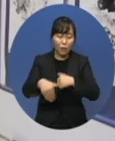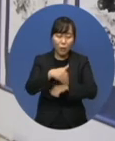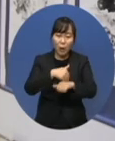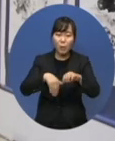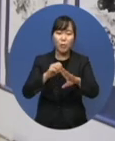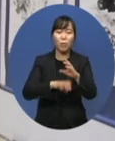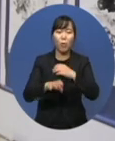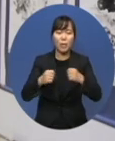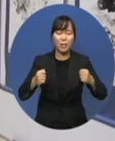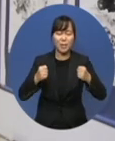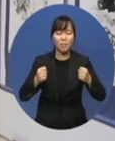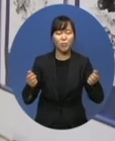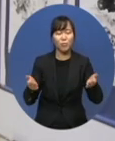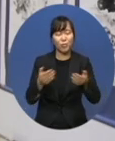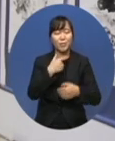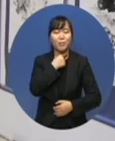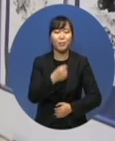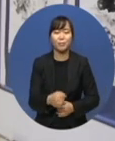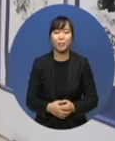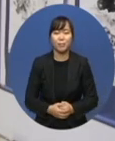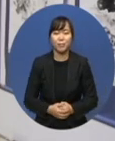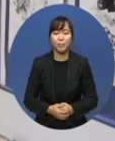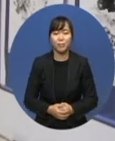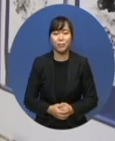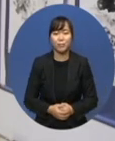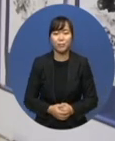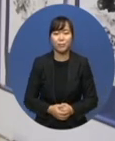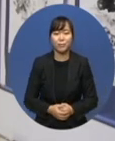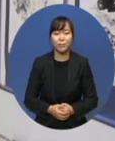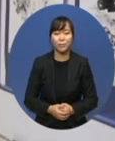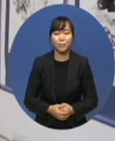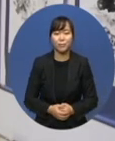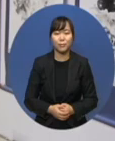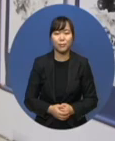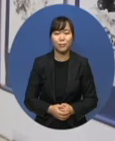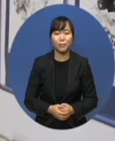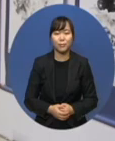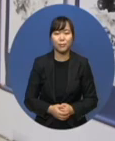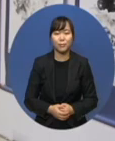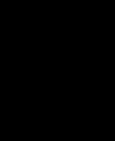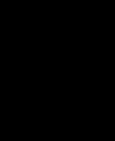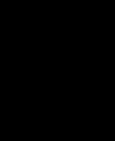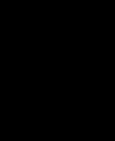활력을 불어넣게 되길 기대해봅니다. 복지TV 뉴스 이소영입니다.